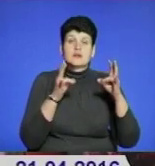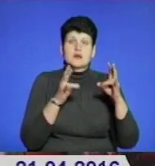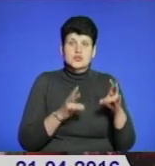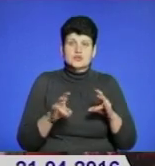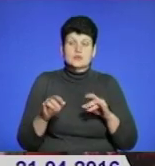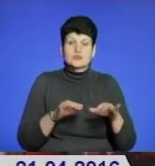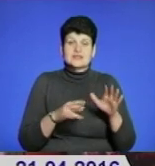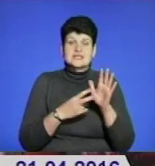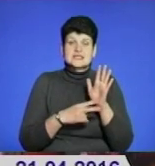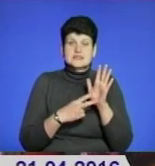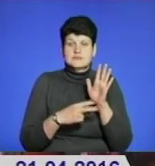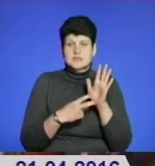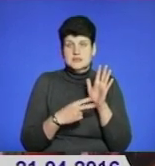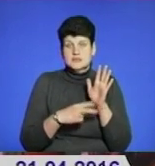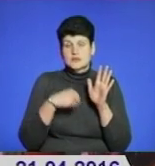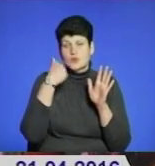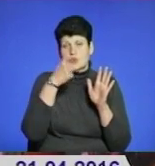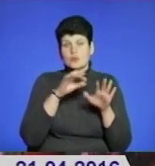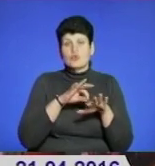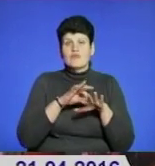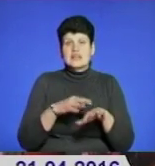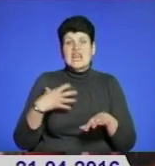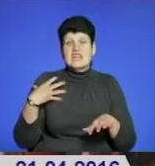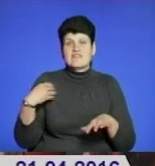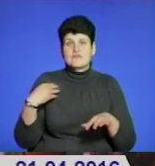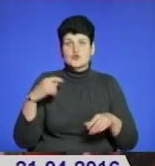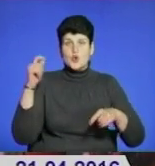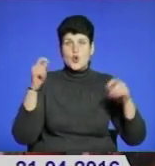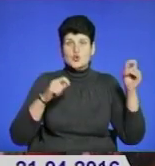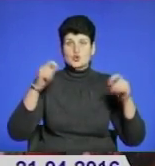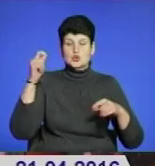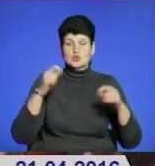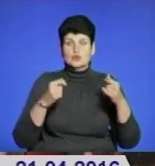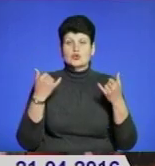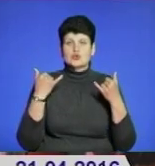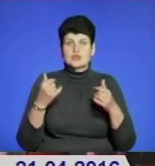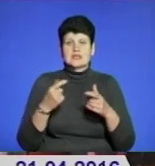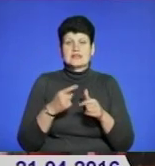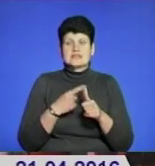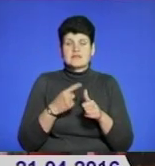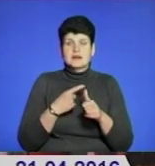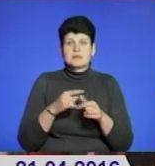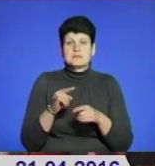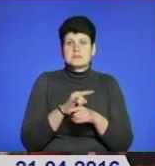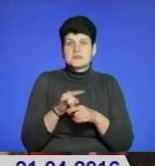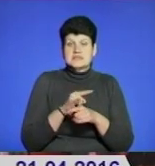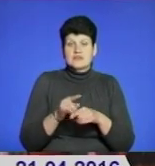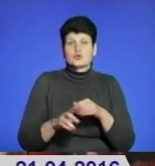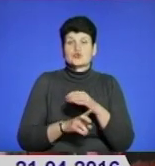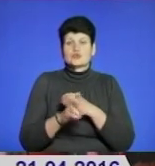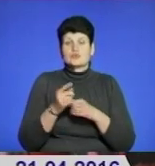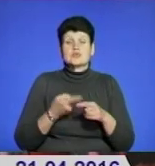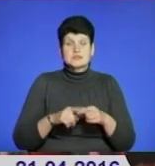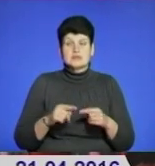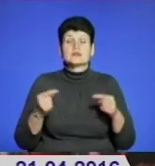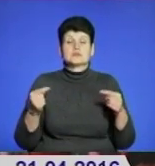це 70-ліття проведення Львівського собору, який сьогодні ми називаємо псевдособором, це вже однозначно,